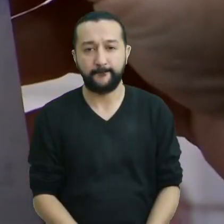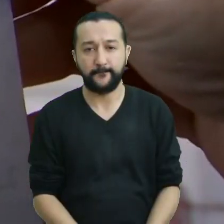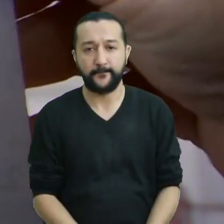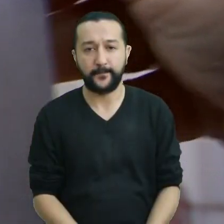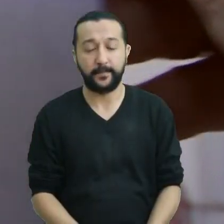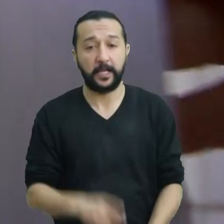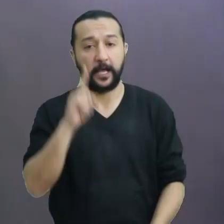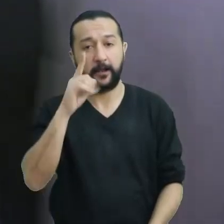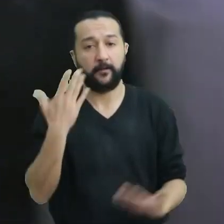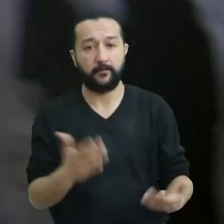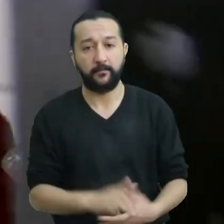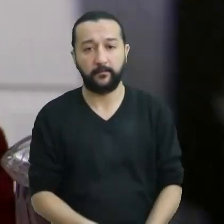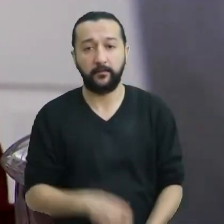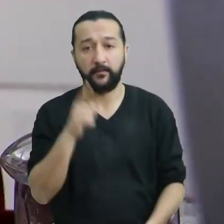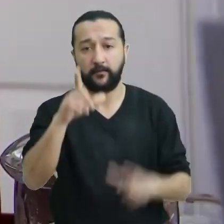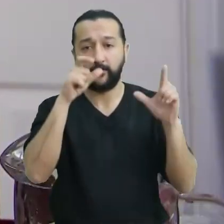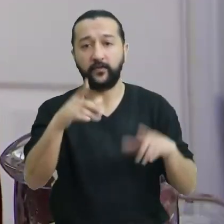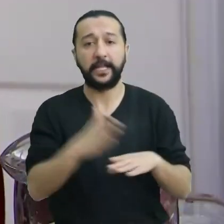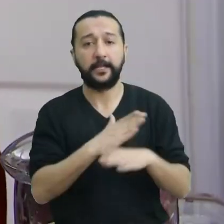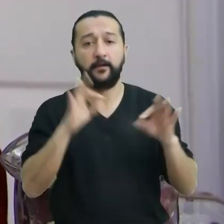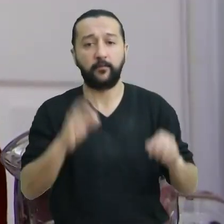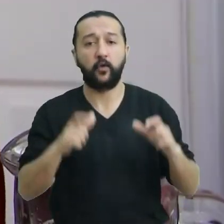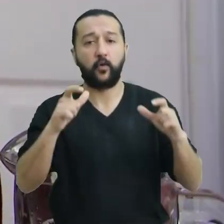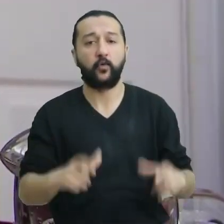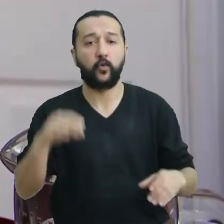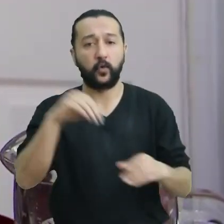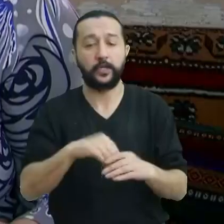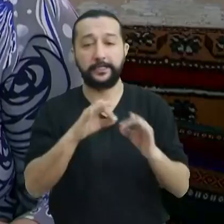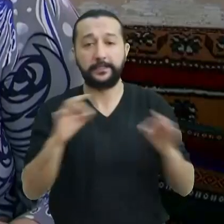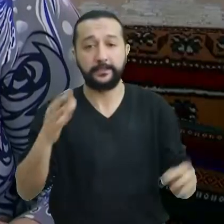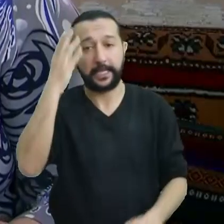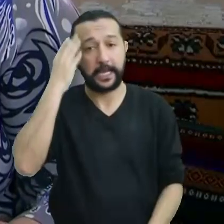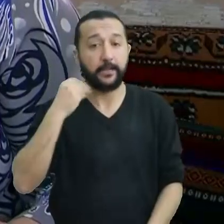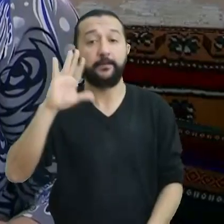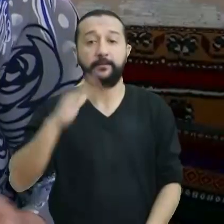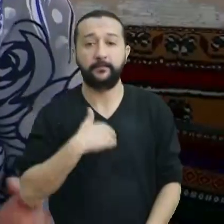Fotoğraf Badire'nin elinde. Allah. Bu fotoğraf niye böyle ortalıklarda dolaşıyor hiç anlamadım.